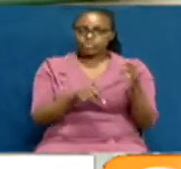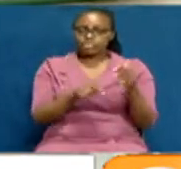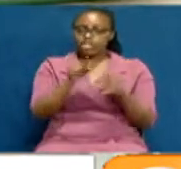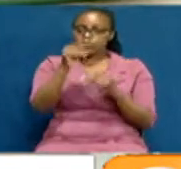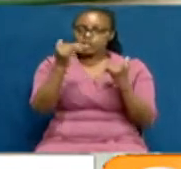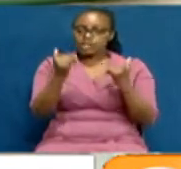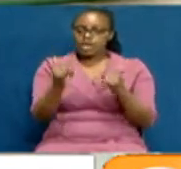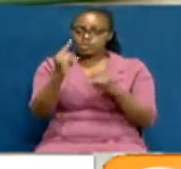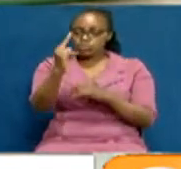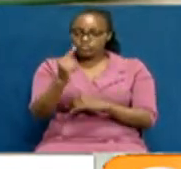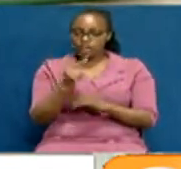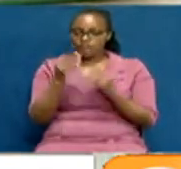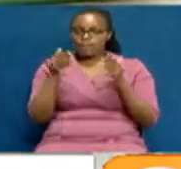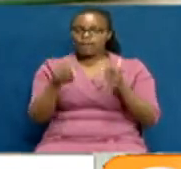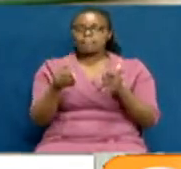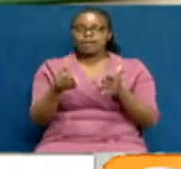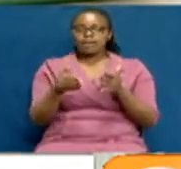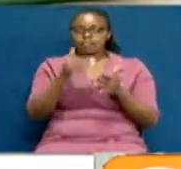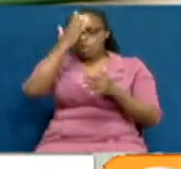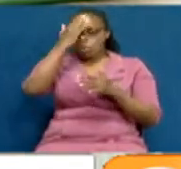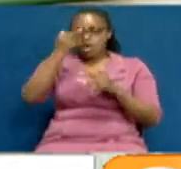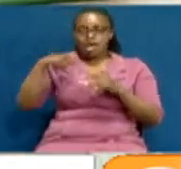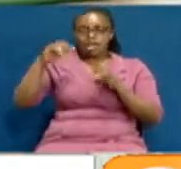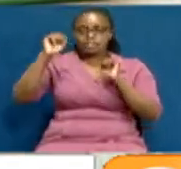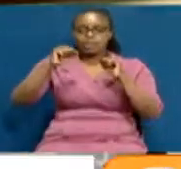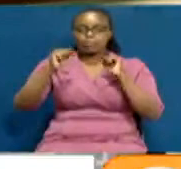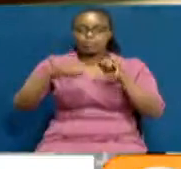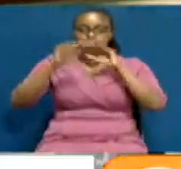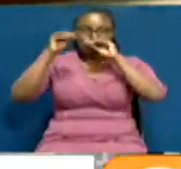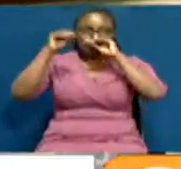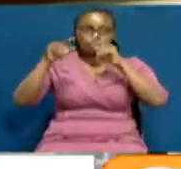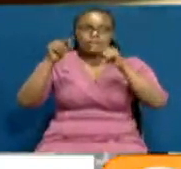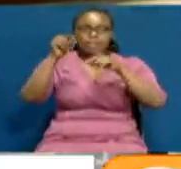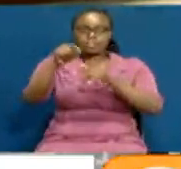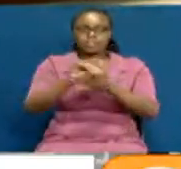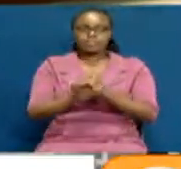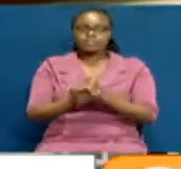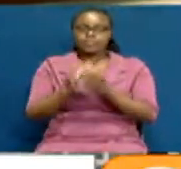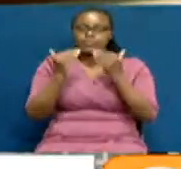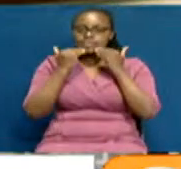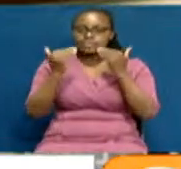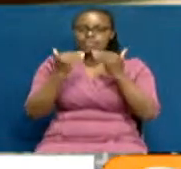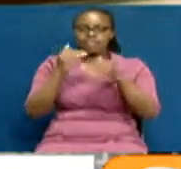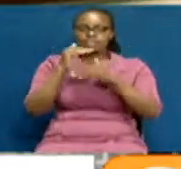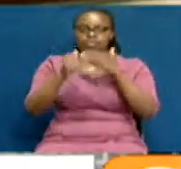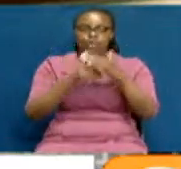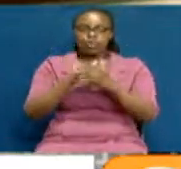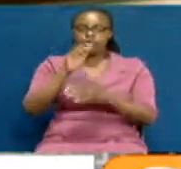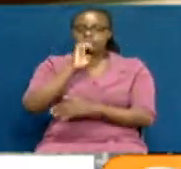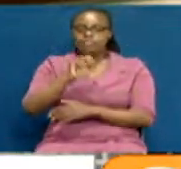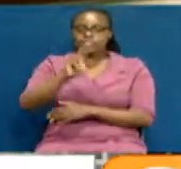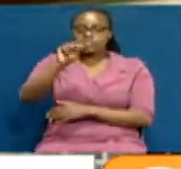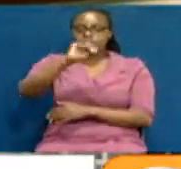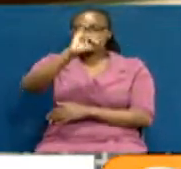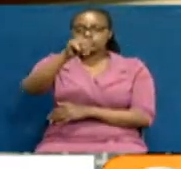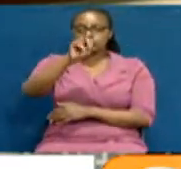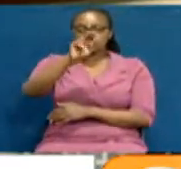wewe umekuja hapa ili tukupatie baraka. Nataka kutoa shukrani sana kwa waziri Njuri Njeke